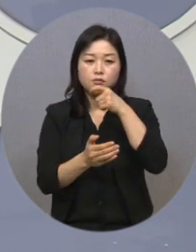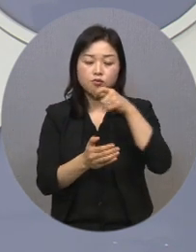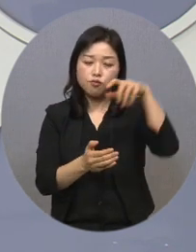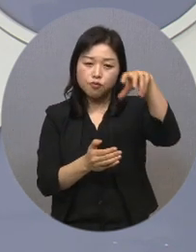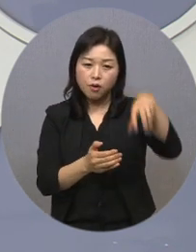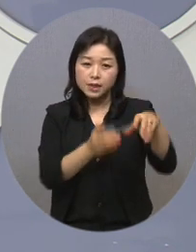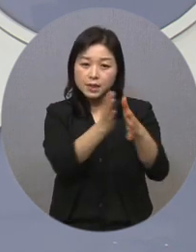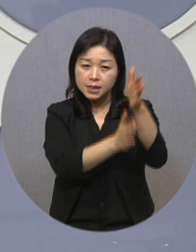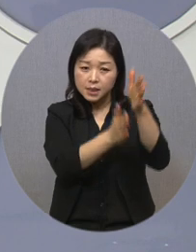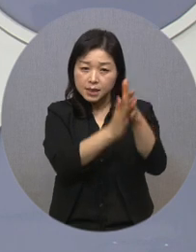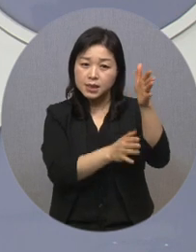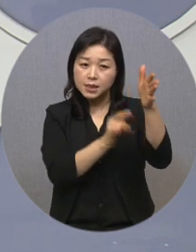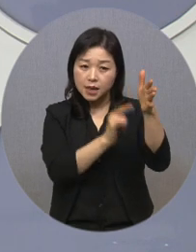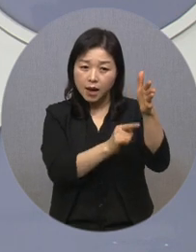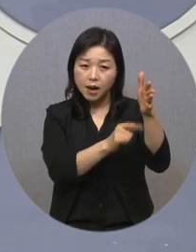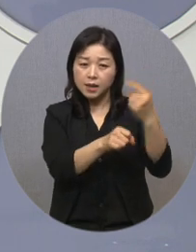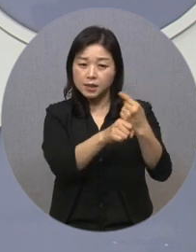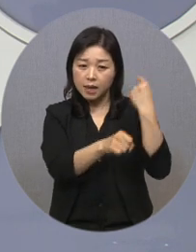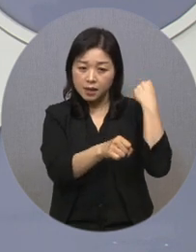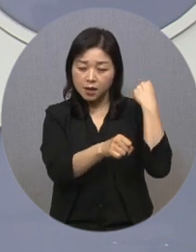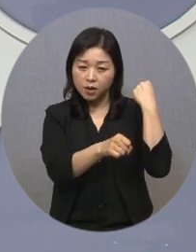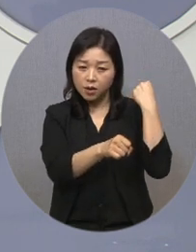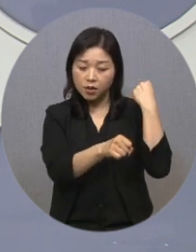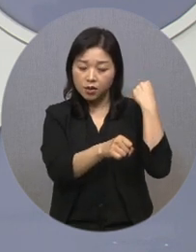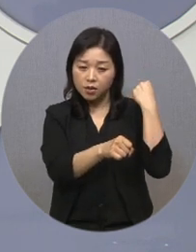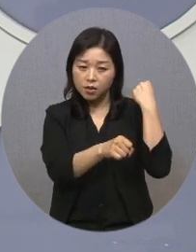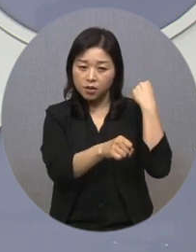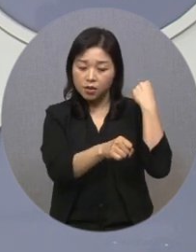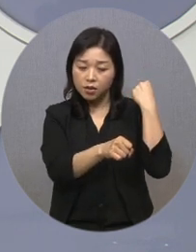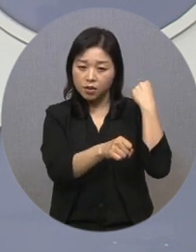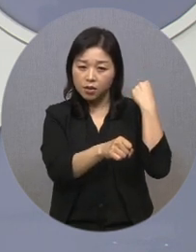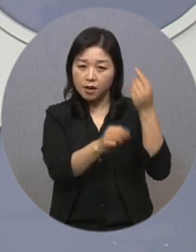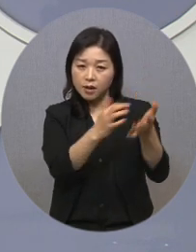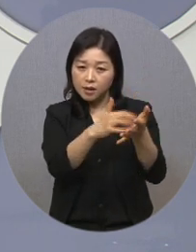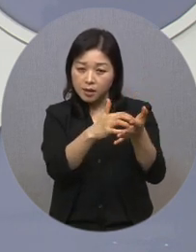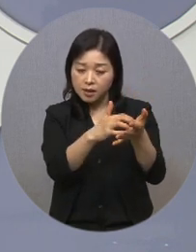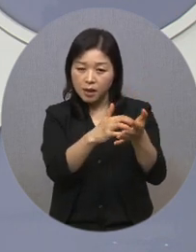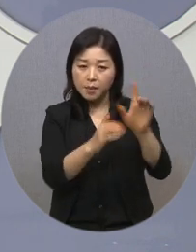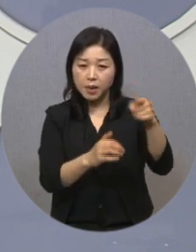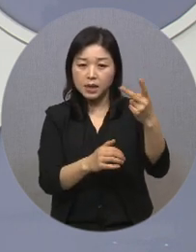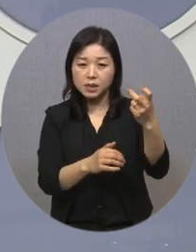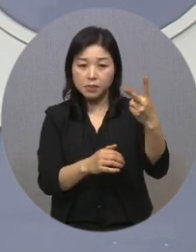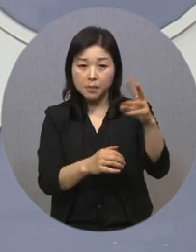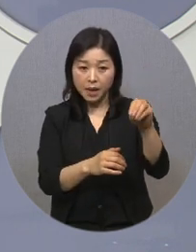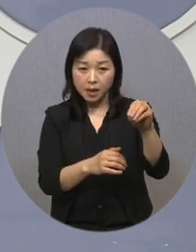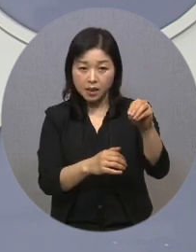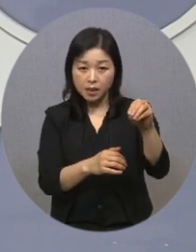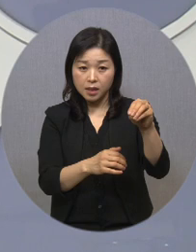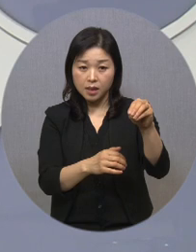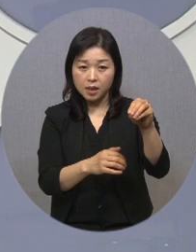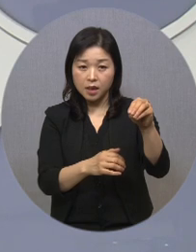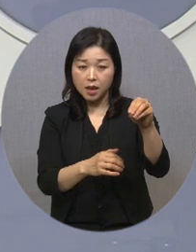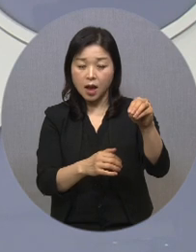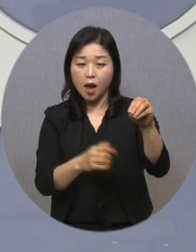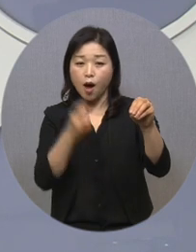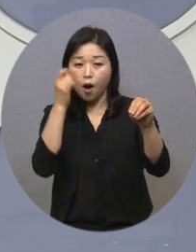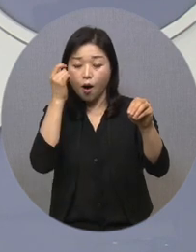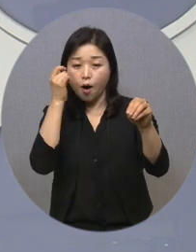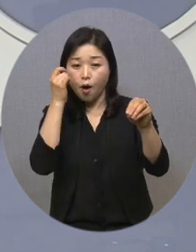현재 작년 기준으로다가 따졌을 때 122만 그리고